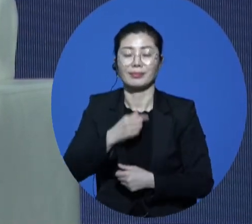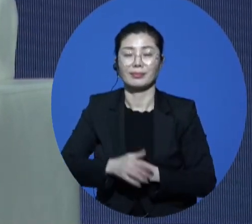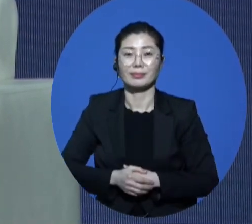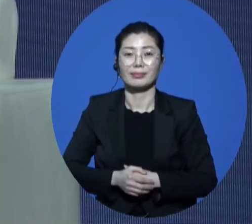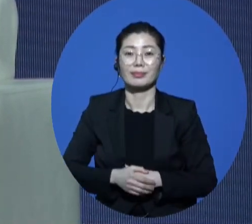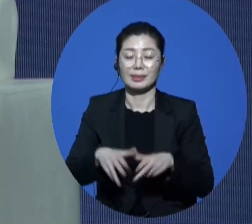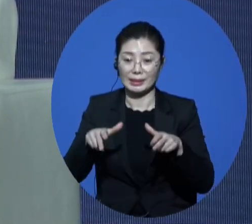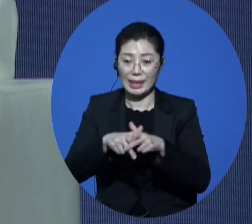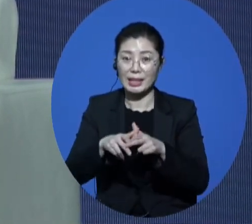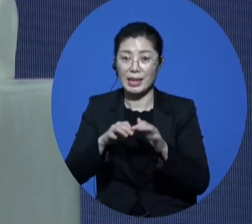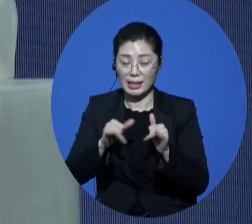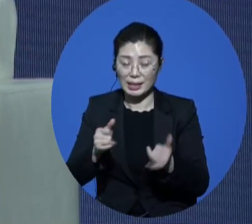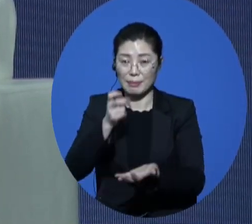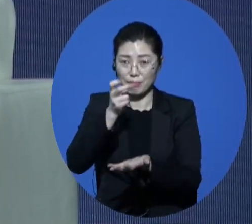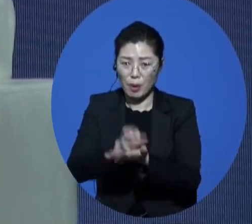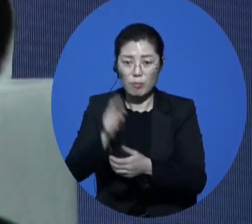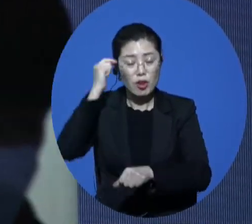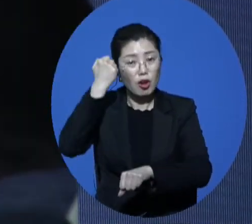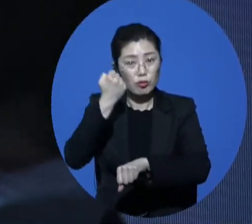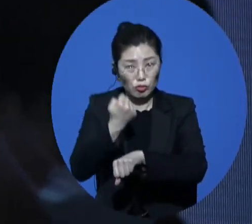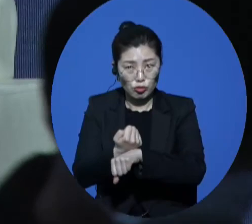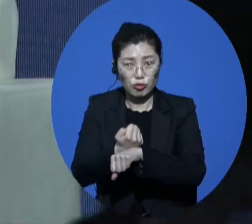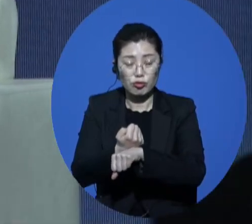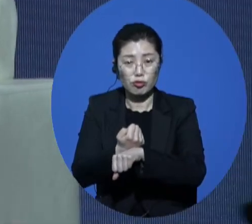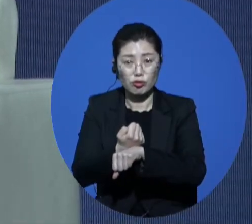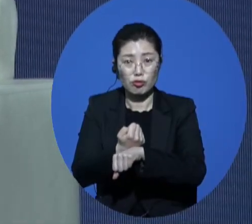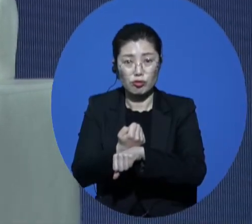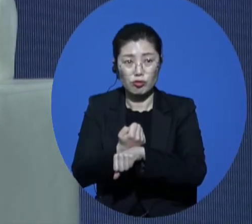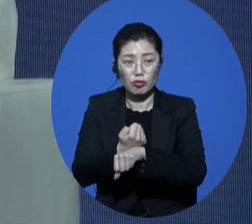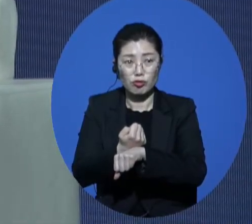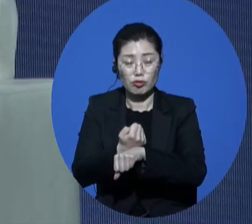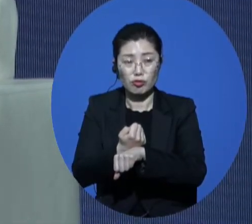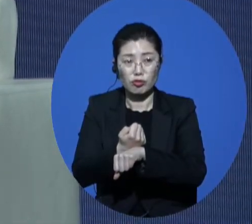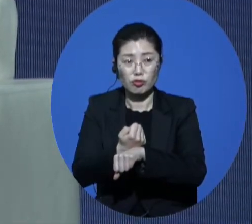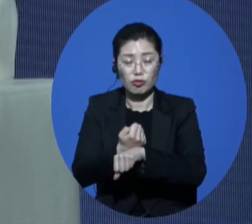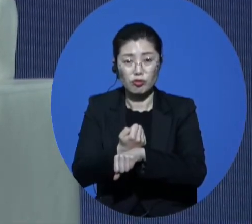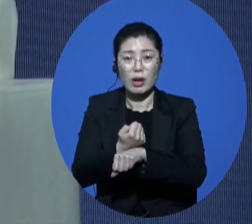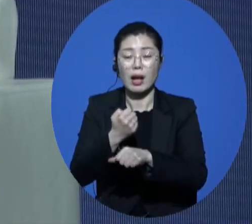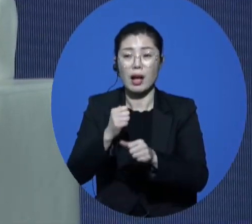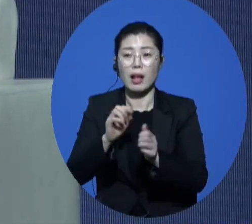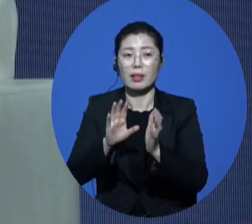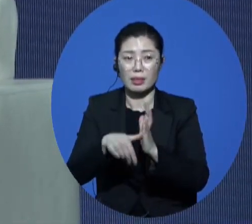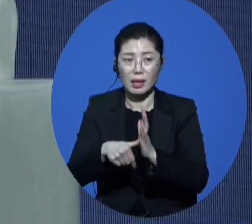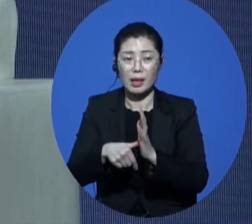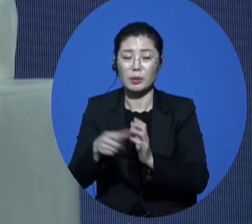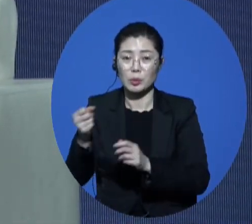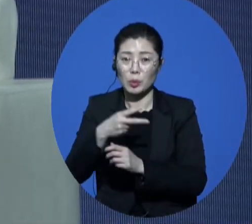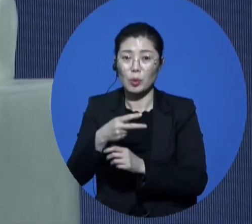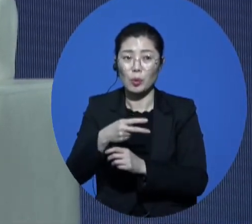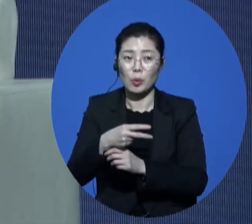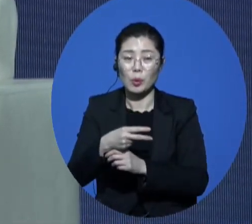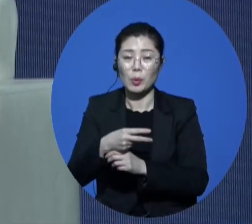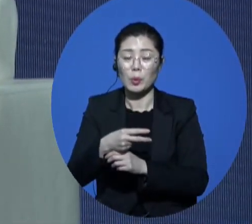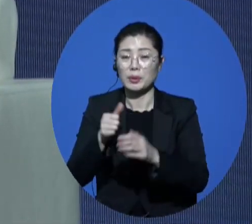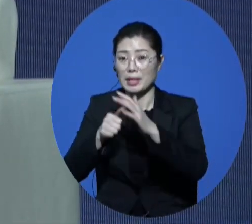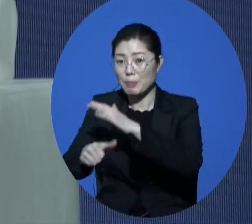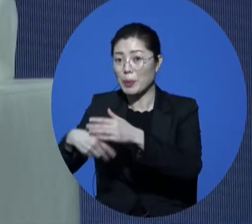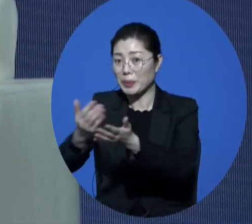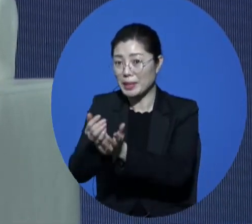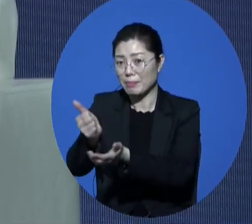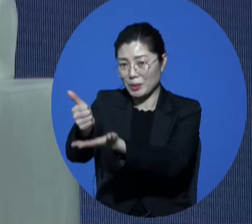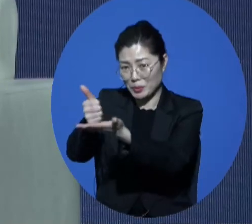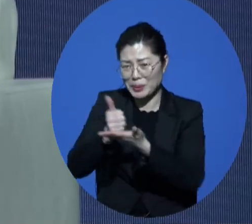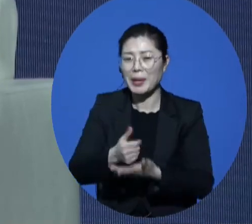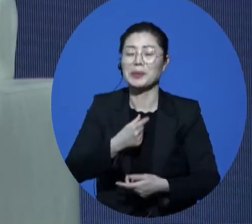그 장애인법 연구회에서 꼭 부오리 대표님을 초대할 수 있도록 저희가 노력하겠고요. 또 연대에 손을